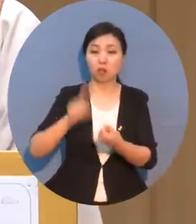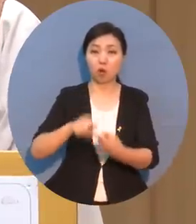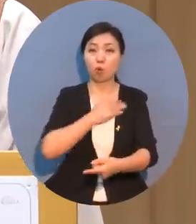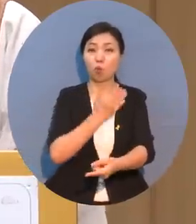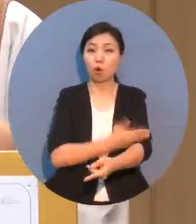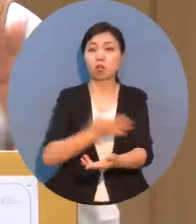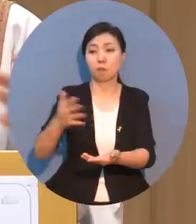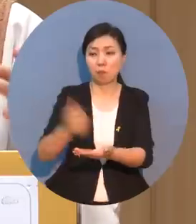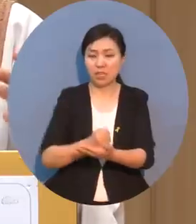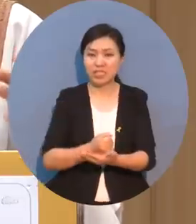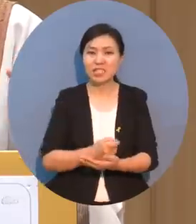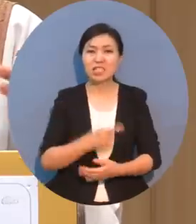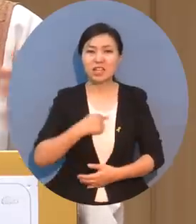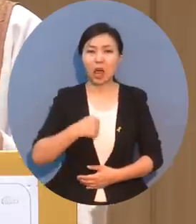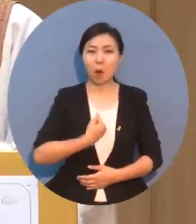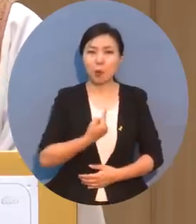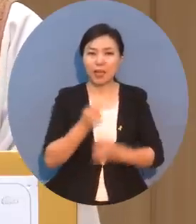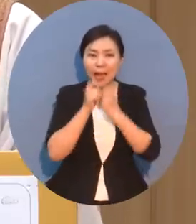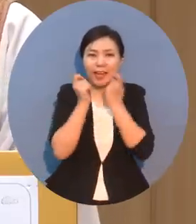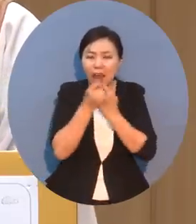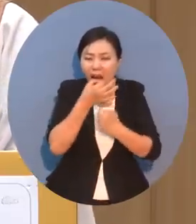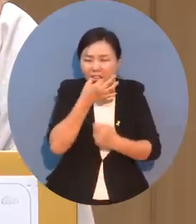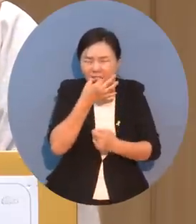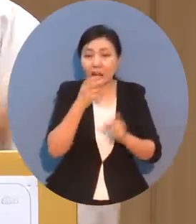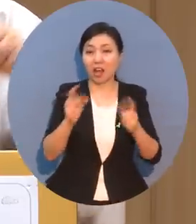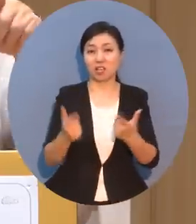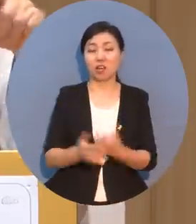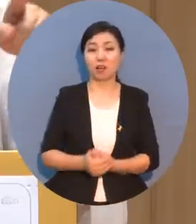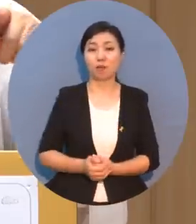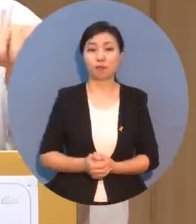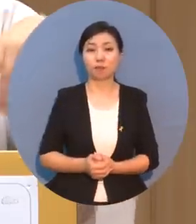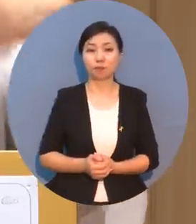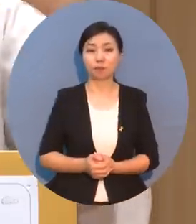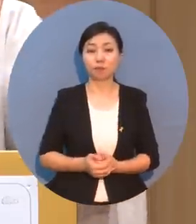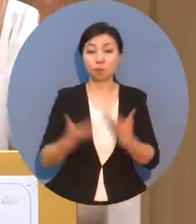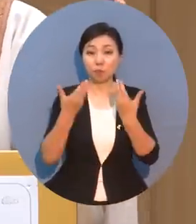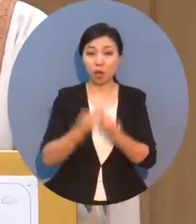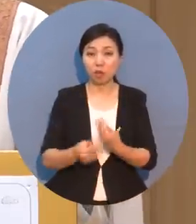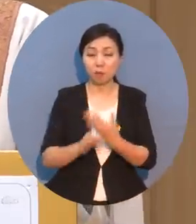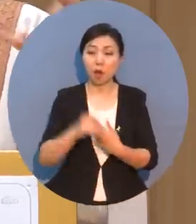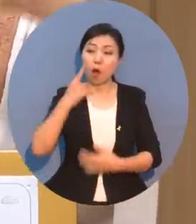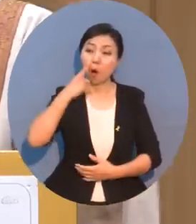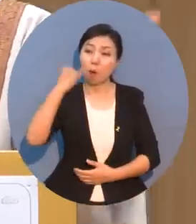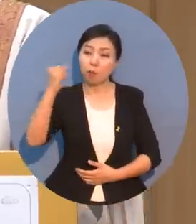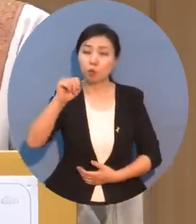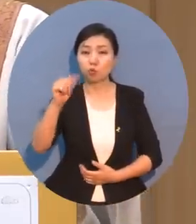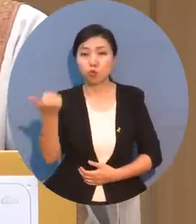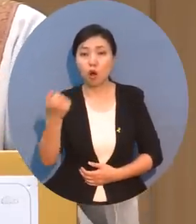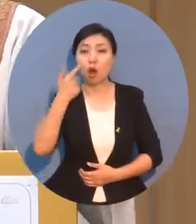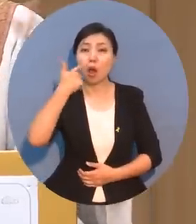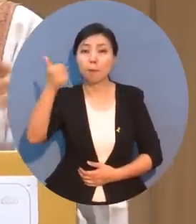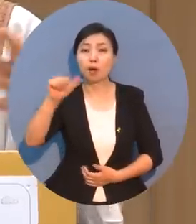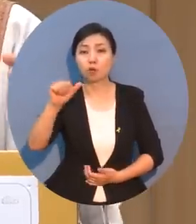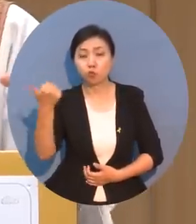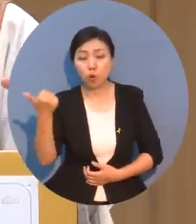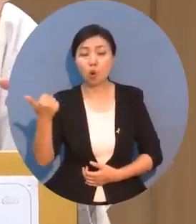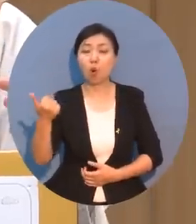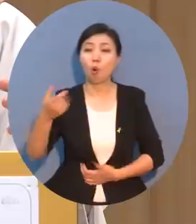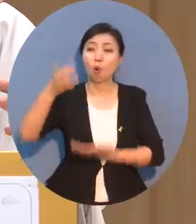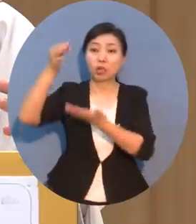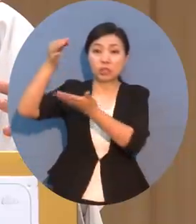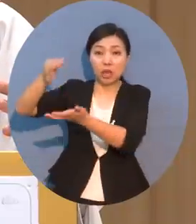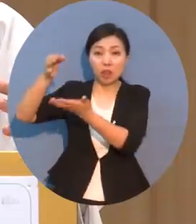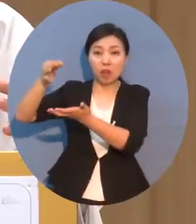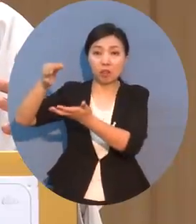아니야. 그거는 우리가 약속한 건데. 예를 들면 여러분들이 어머니가 돌아가셨다. 아버지가 돌아가셨다.